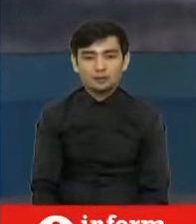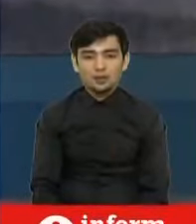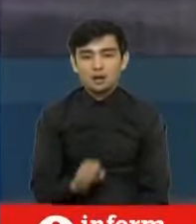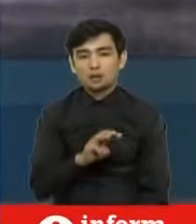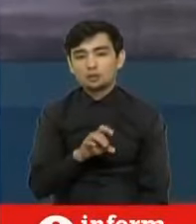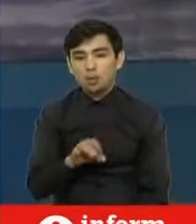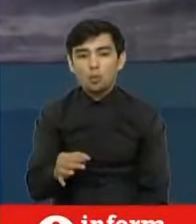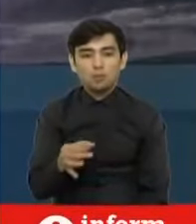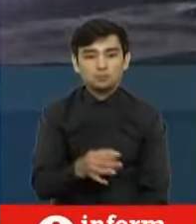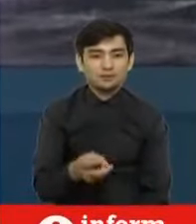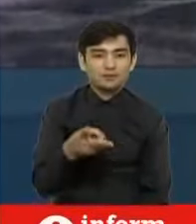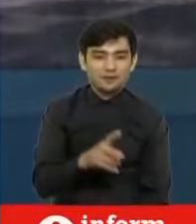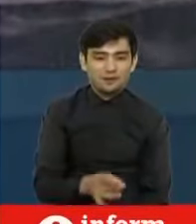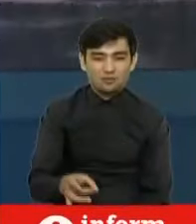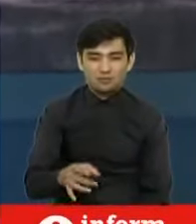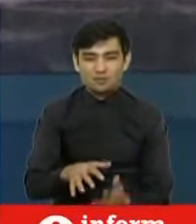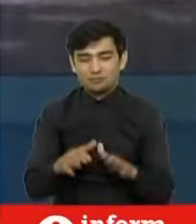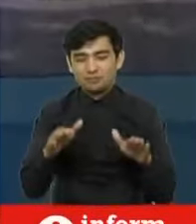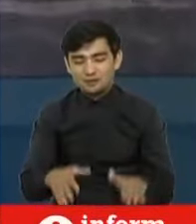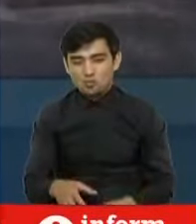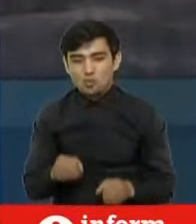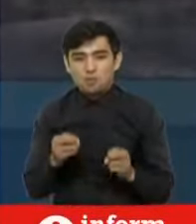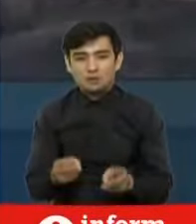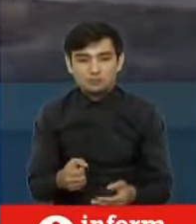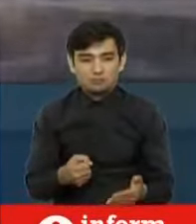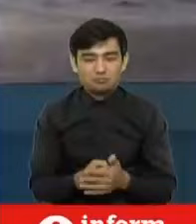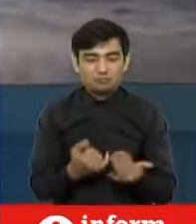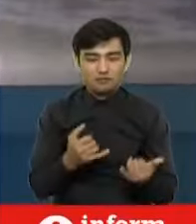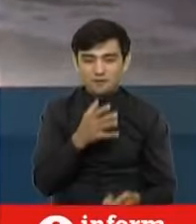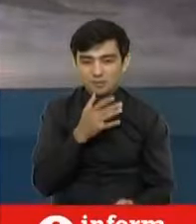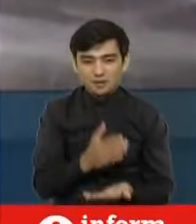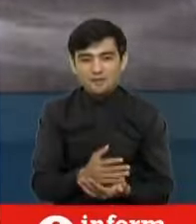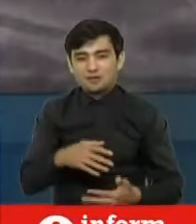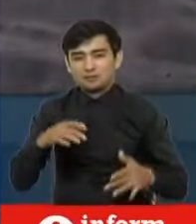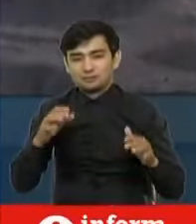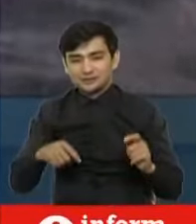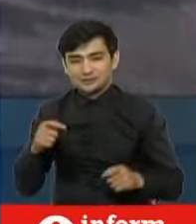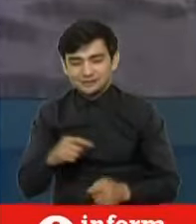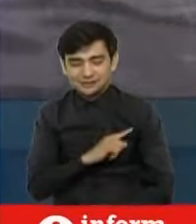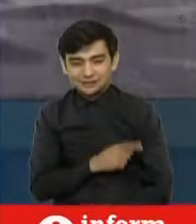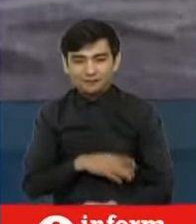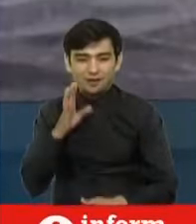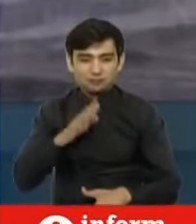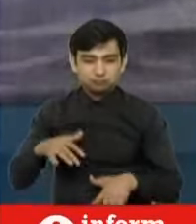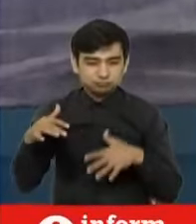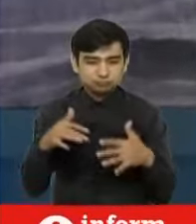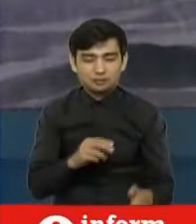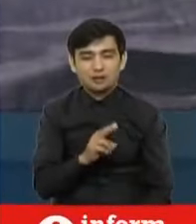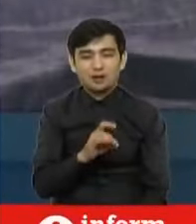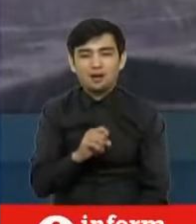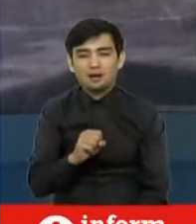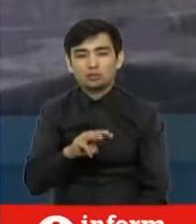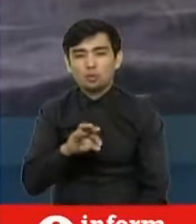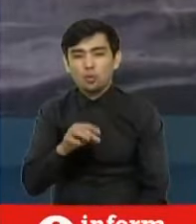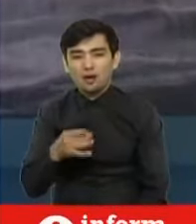Атырау облысының екі ауданында қауіп әлі де сейілген жоқ. Қарына қатты топан су Сарытоғай ауылындағы кіреберіс жолды шайып кеткен.